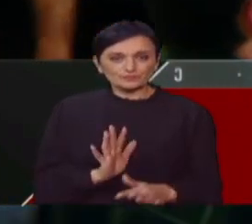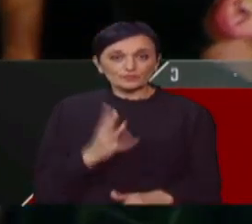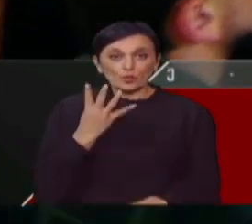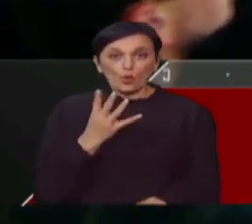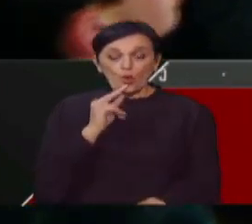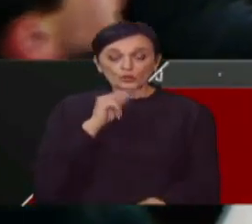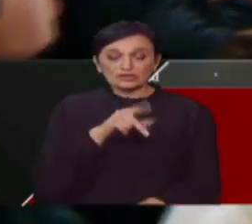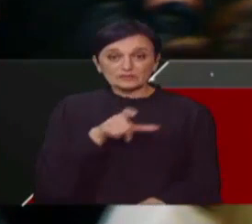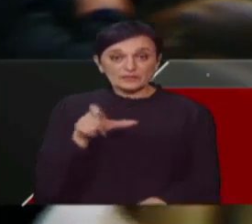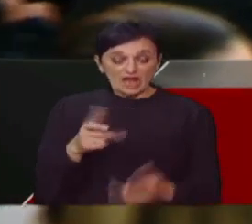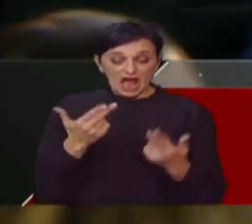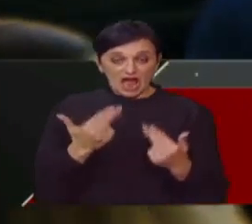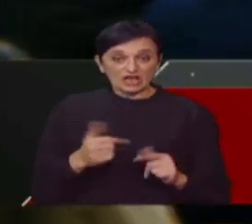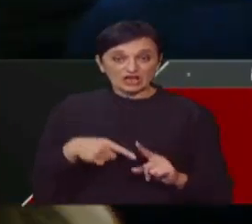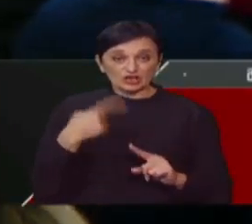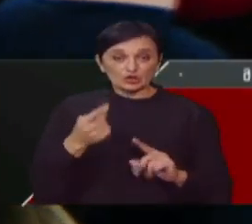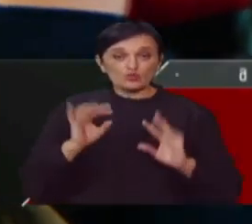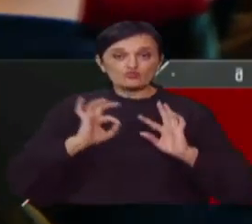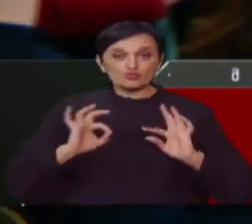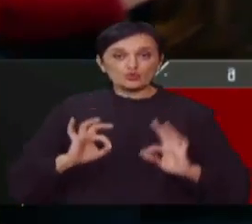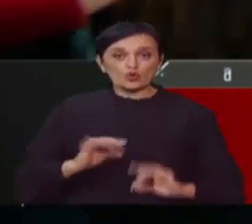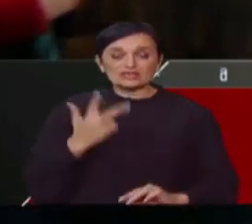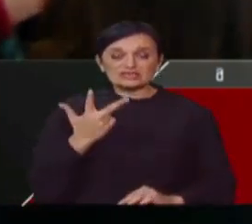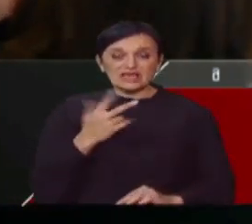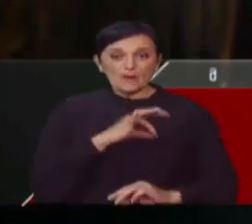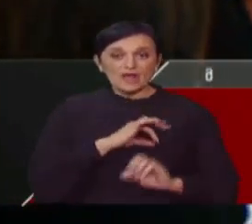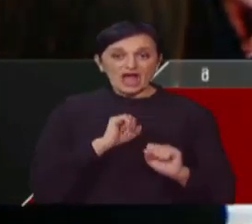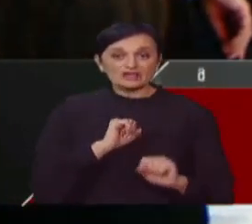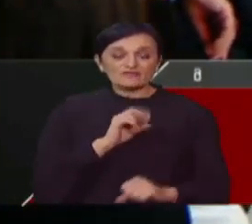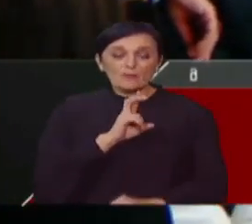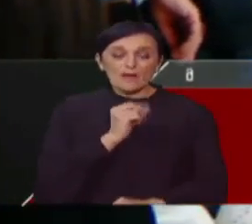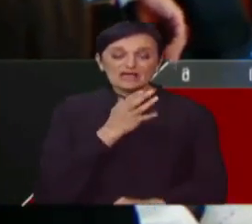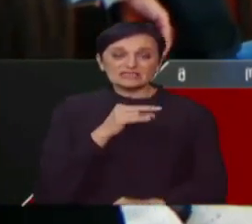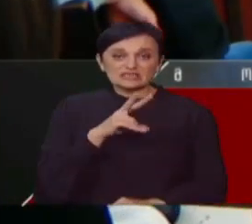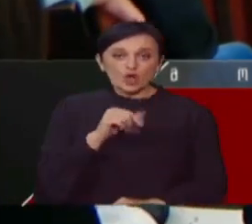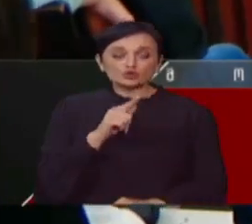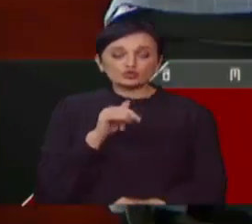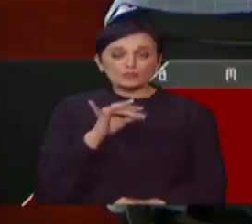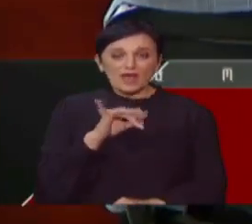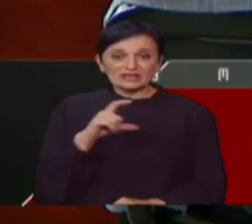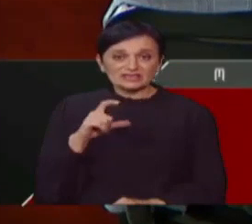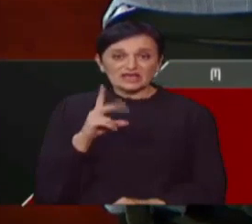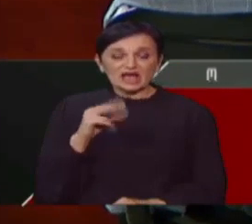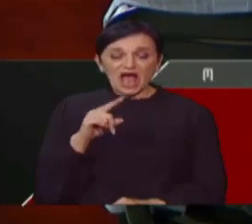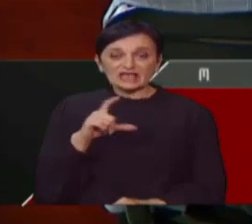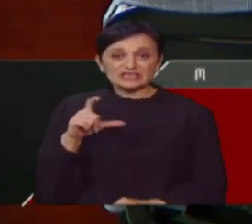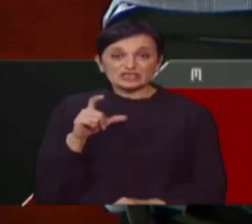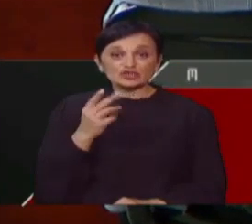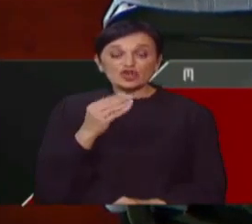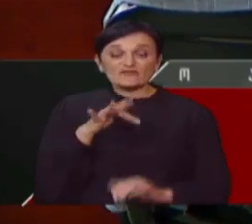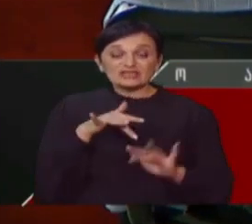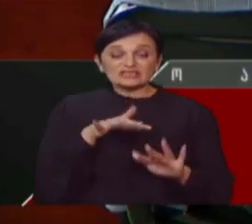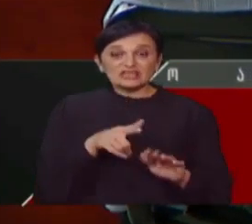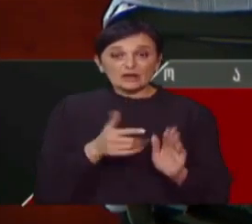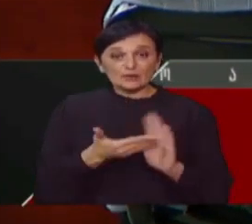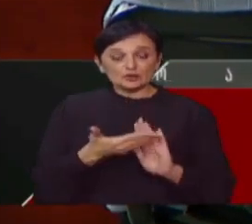Otri braldebulis aghiarebis shemdeg prokurorebma sami advokatis Beka Basilaias, Shota Tutperidzis da Shota Kakhidzis Shavadzis